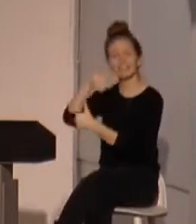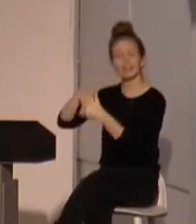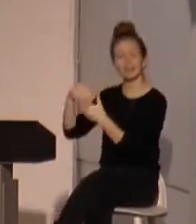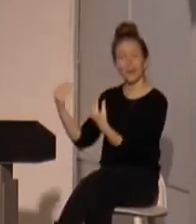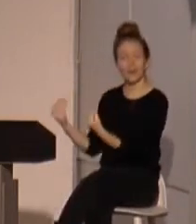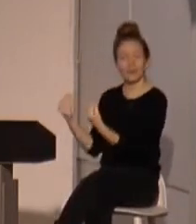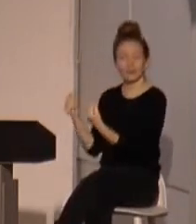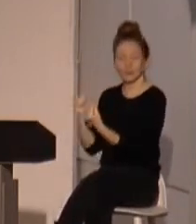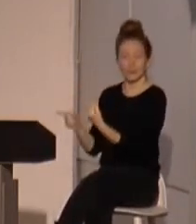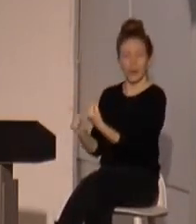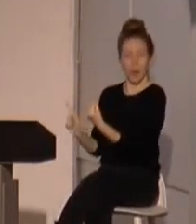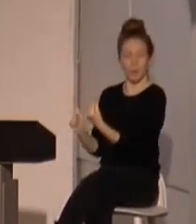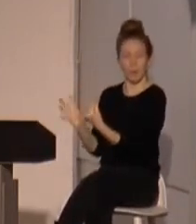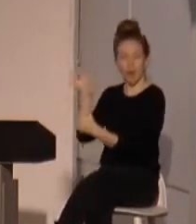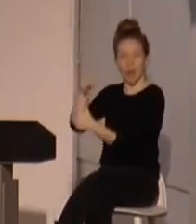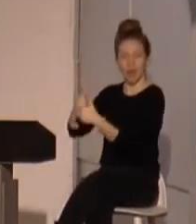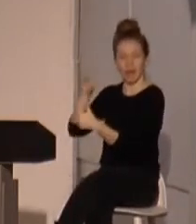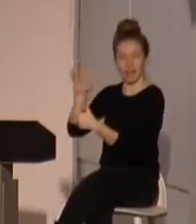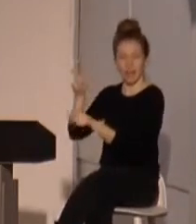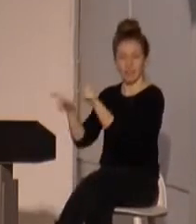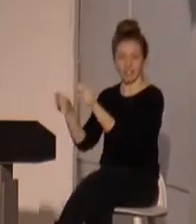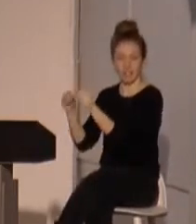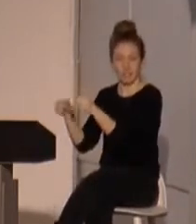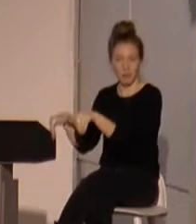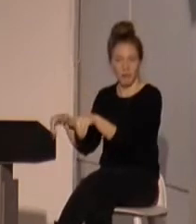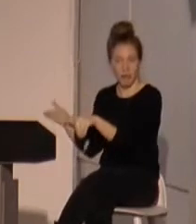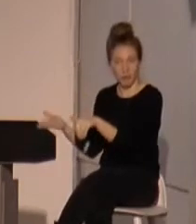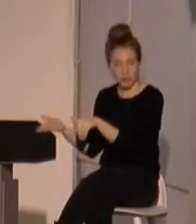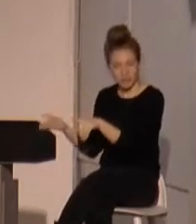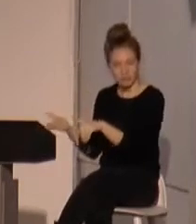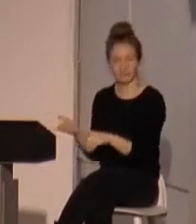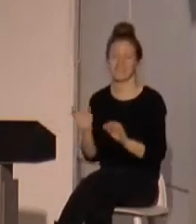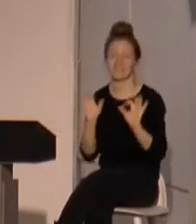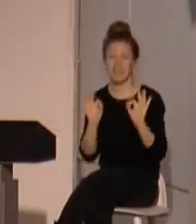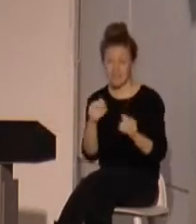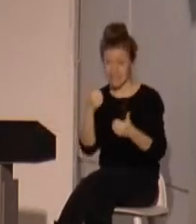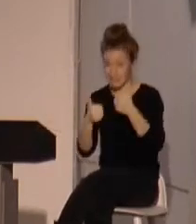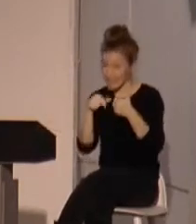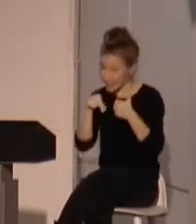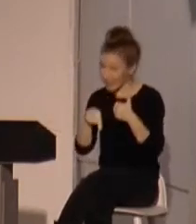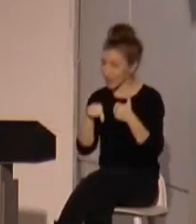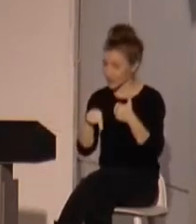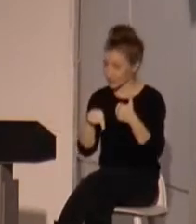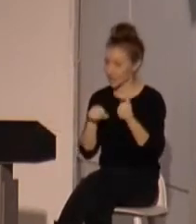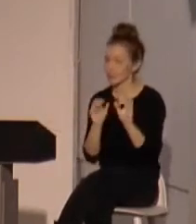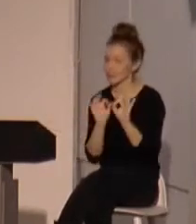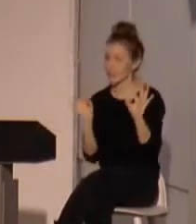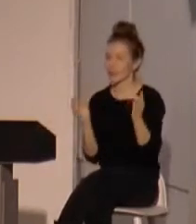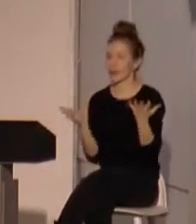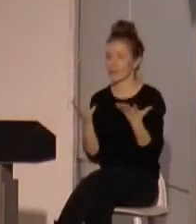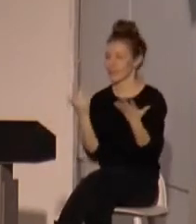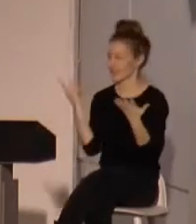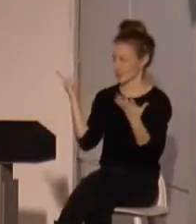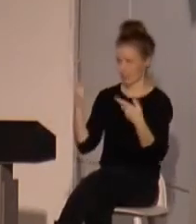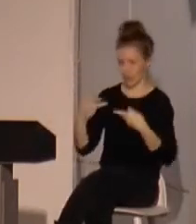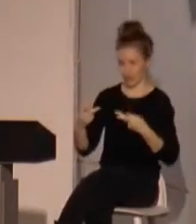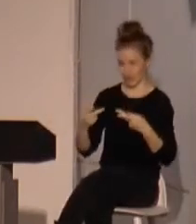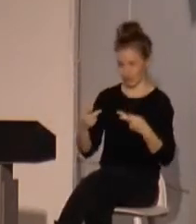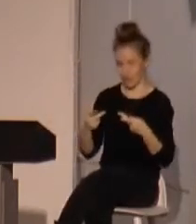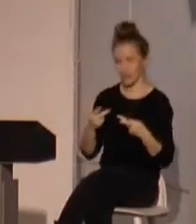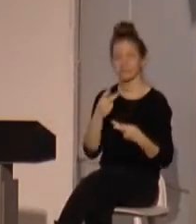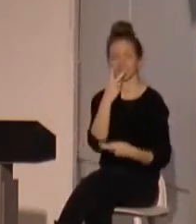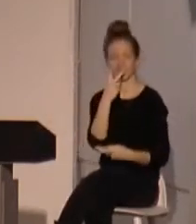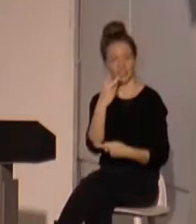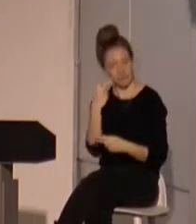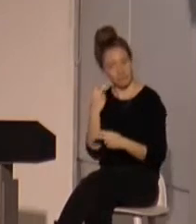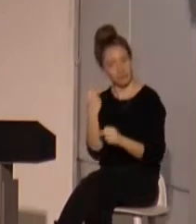שהוא לא אמור להכיל בתוכו גם אנשים עם מוגבלויות. ובעצם התחרות הזאת, ובמיוחד דרך ששיפקו את זה פה, אנחנו רואים שזה